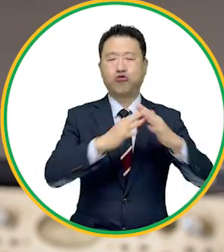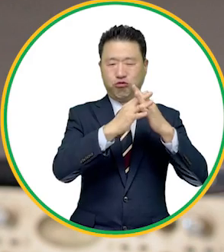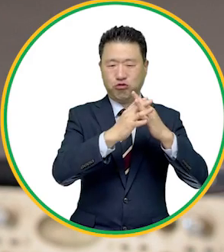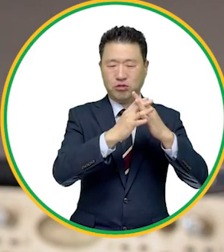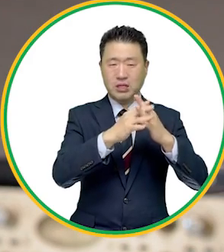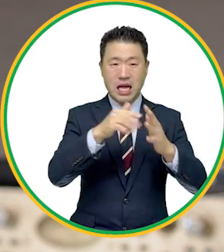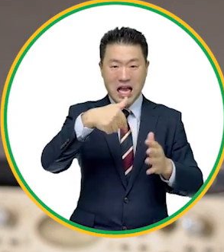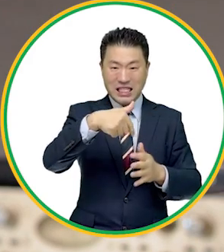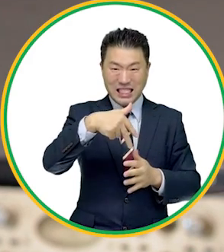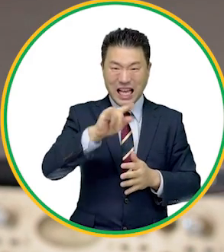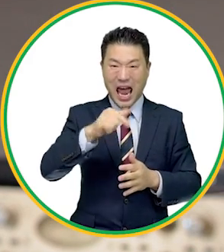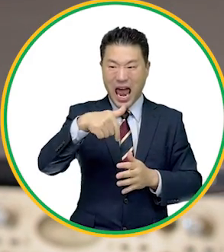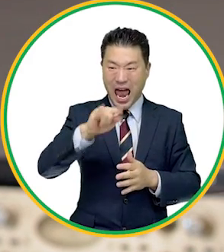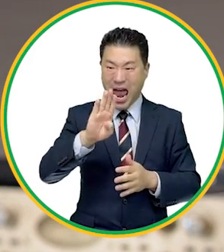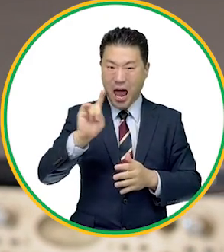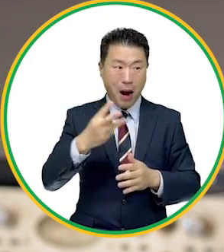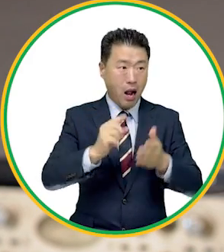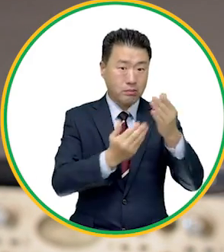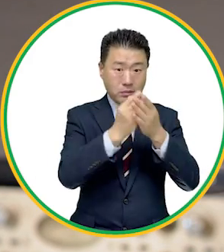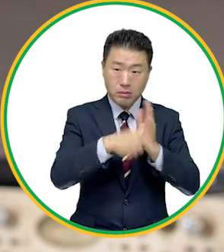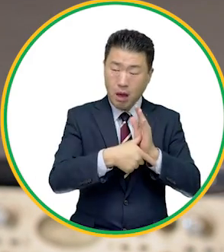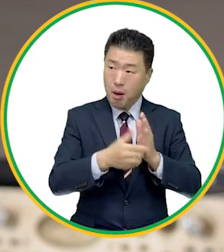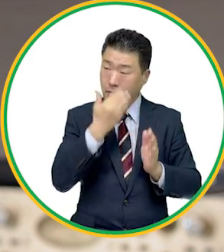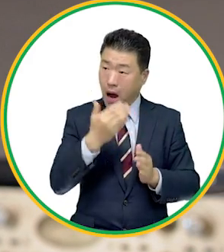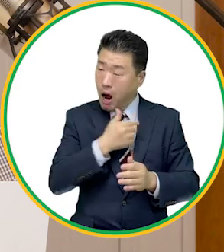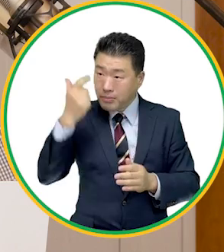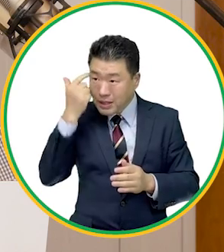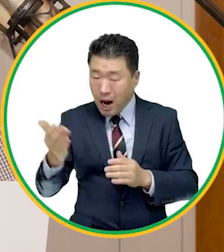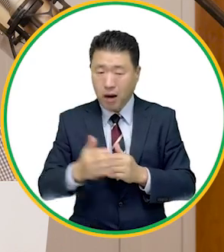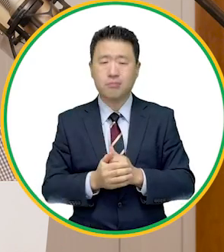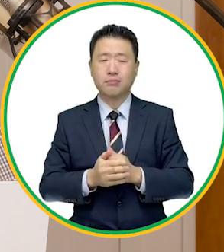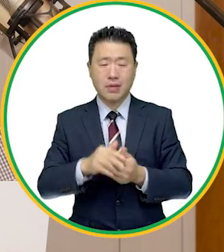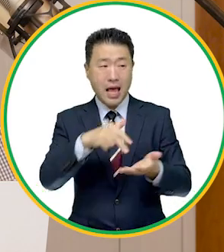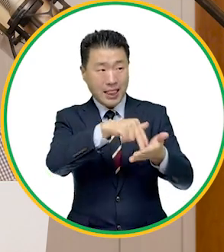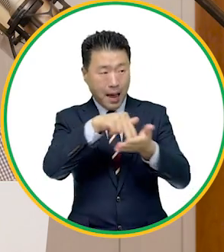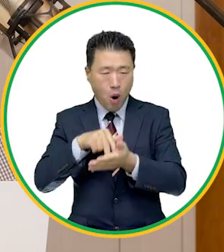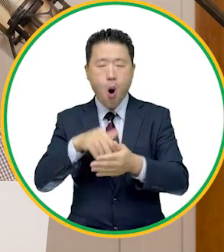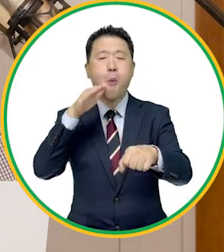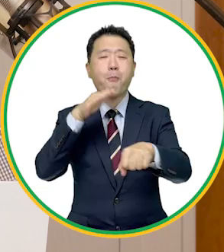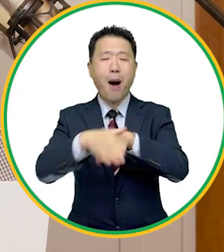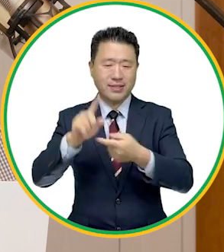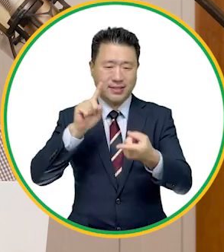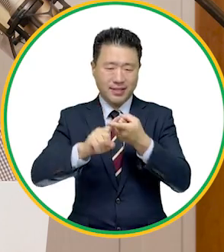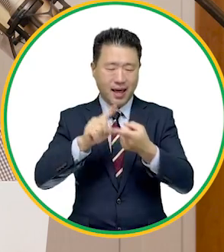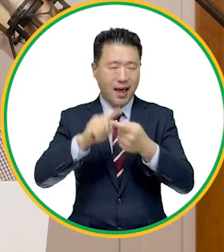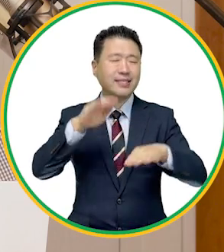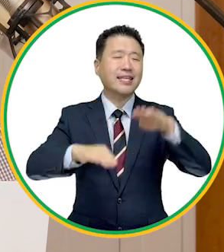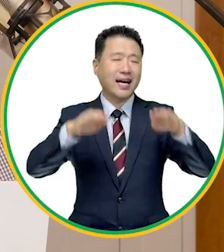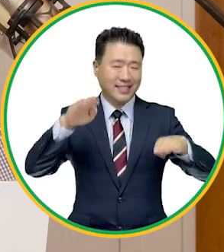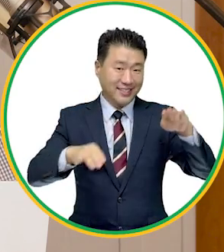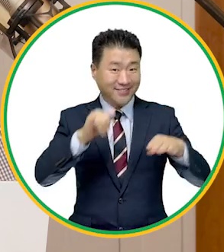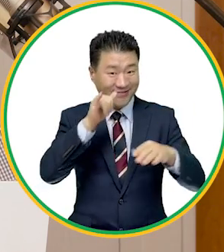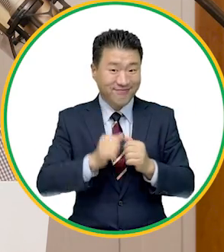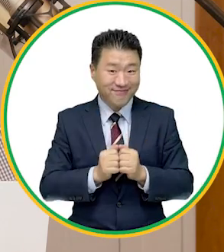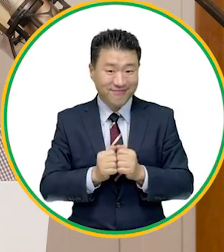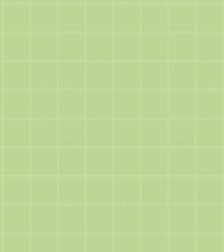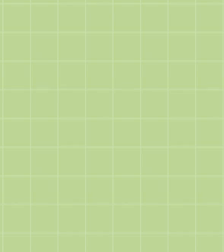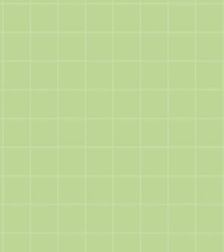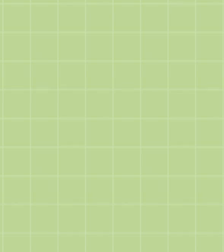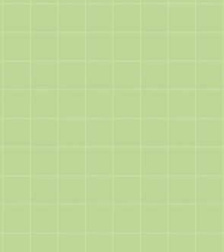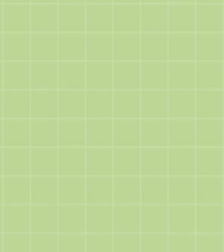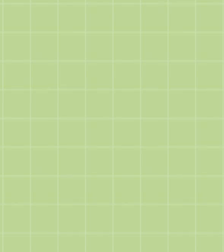재건축이나 재개발이 되어도 주택연금을 계속 받을 수 있나요? 그 부분은 담보 제공 방식에 따라 차이가